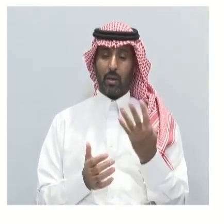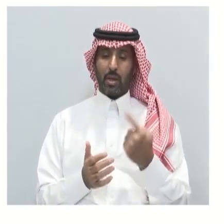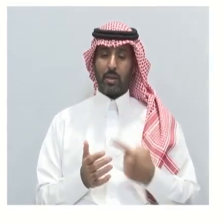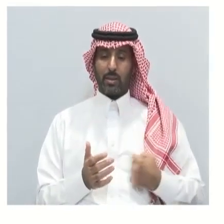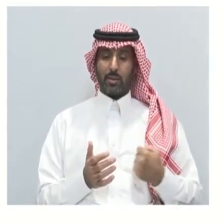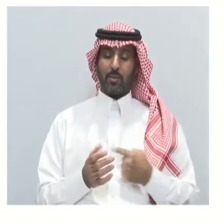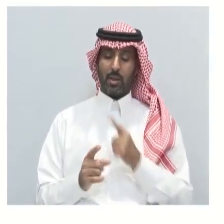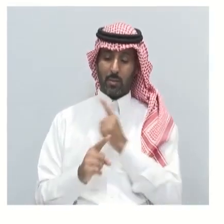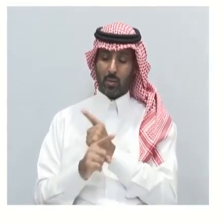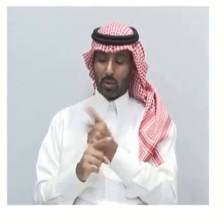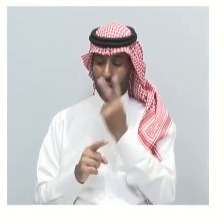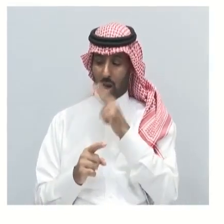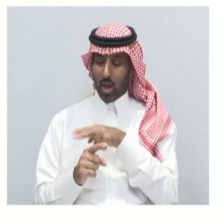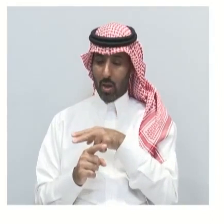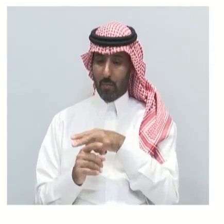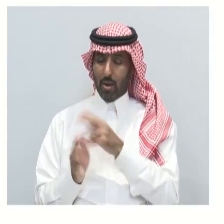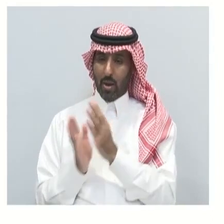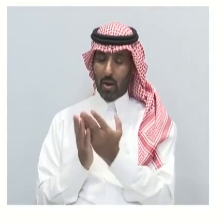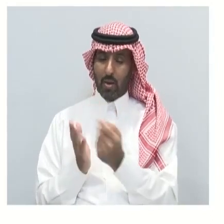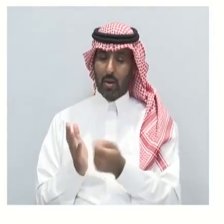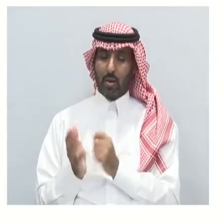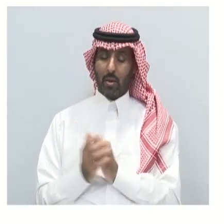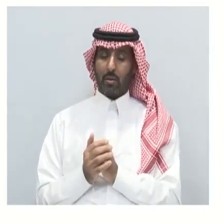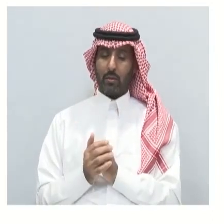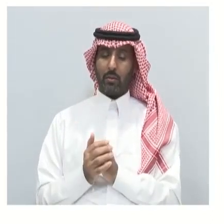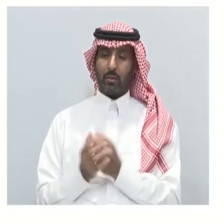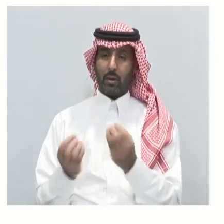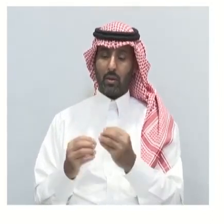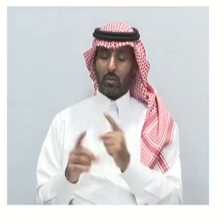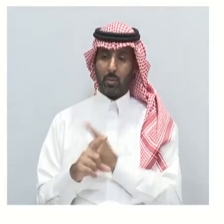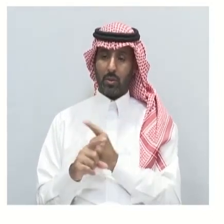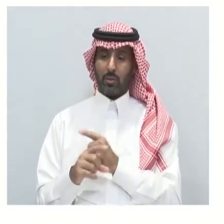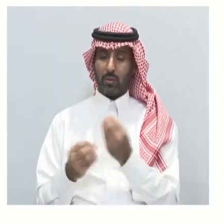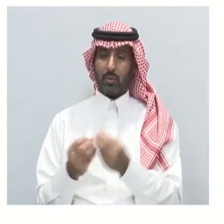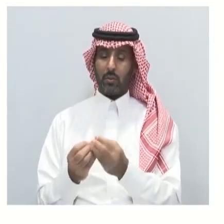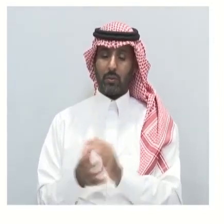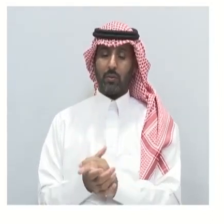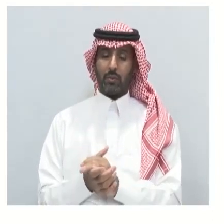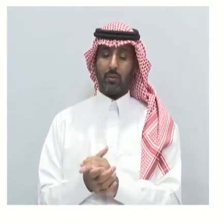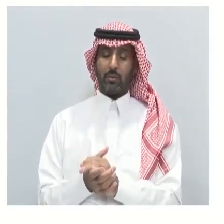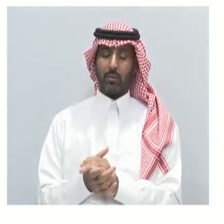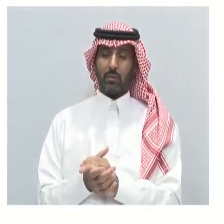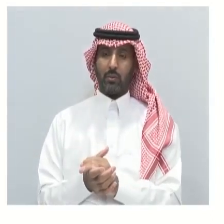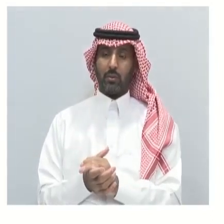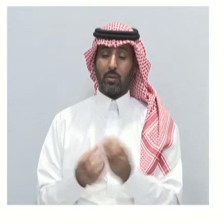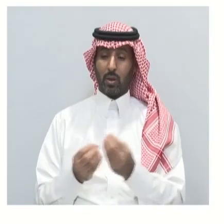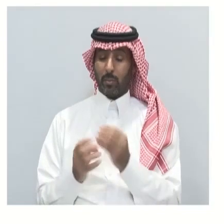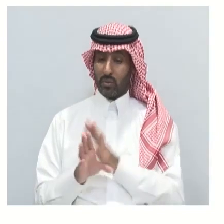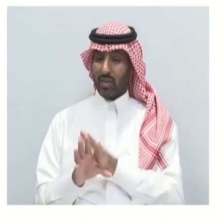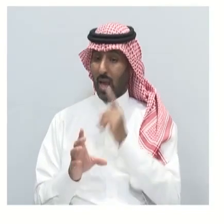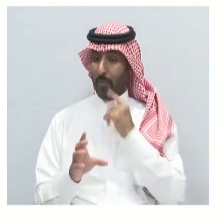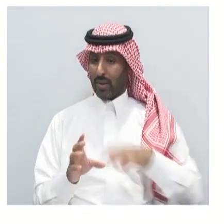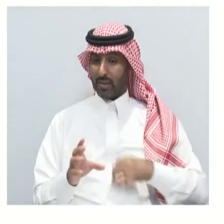اسم المشرف على البحث اسم المعلم الماده وقد يكون طبعا اكثر من مشرف اذا شارك معلم اخر في دعم الطالب في مجال